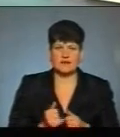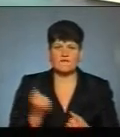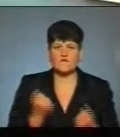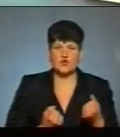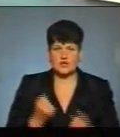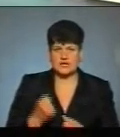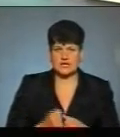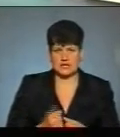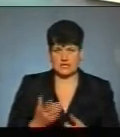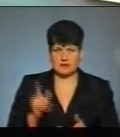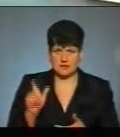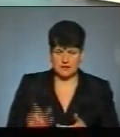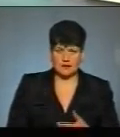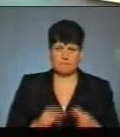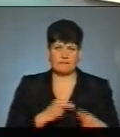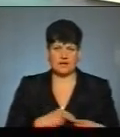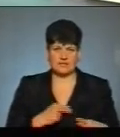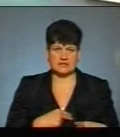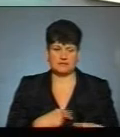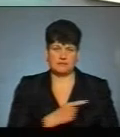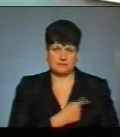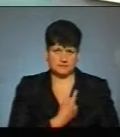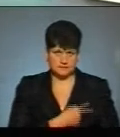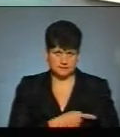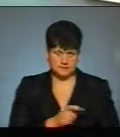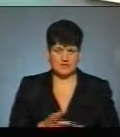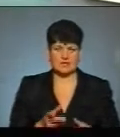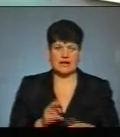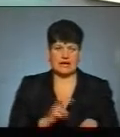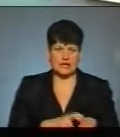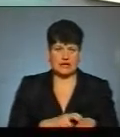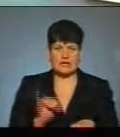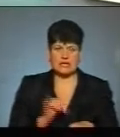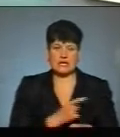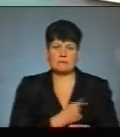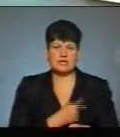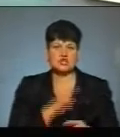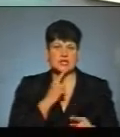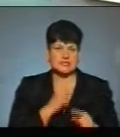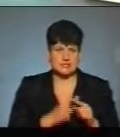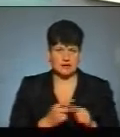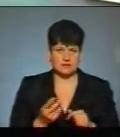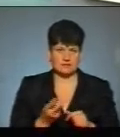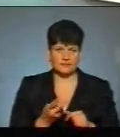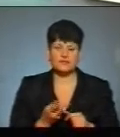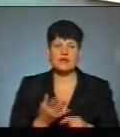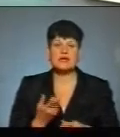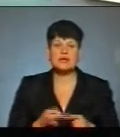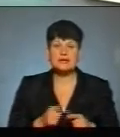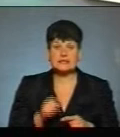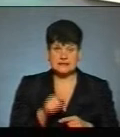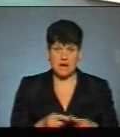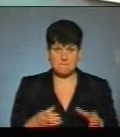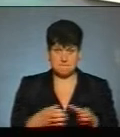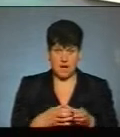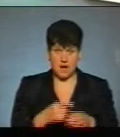водієм, працівником, медичним працівником, це в складі лікаря і медичної сестри. І саме функція цих виїзних